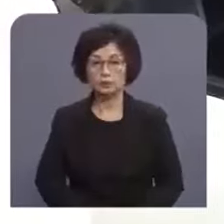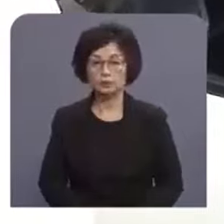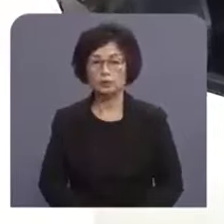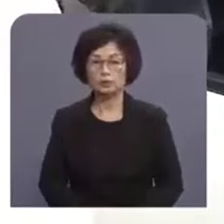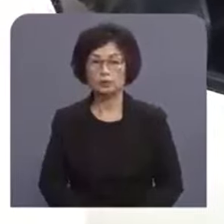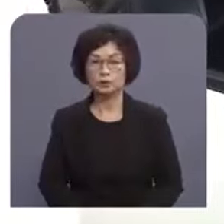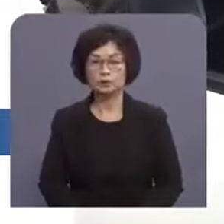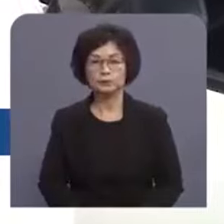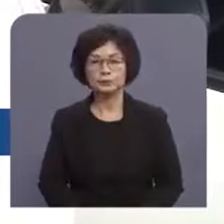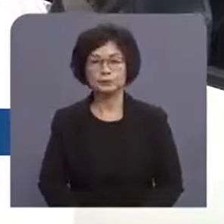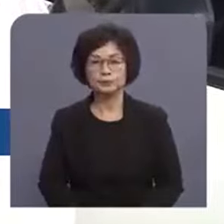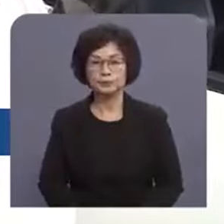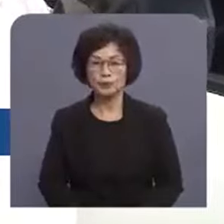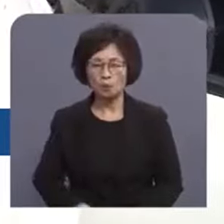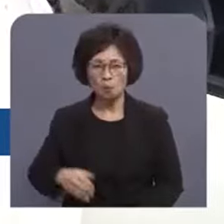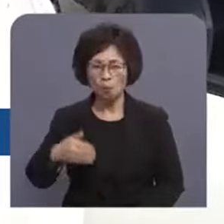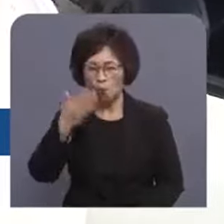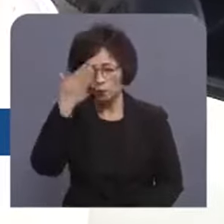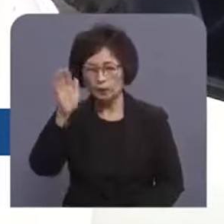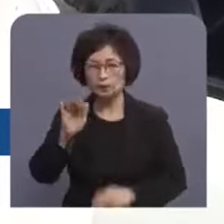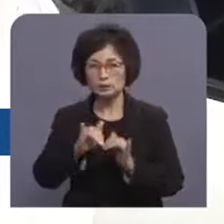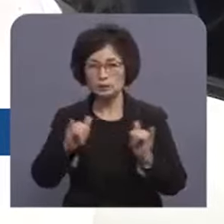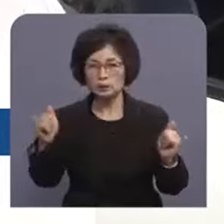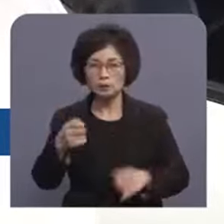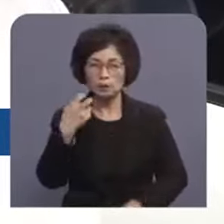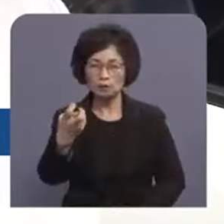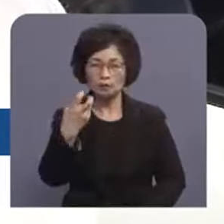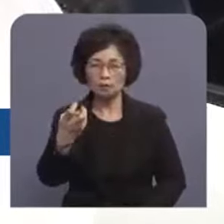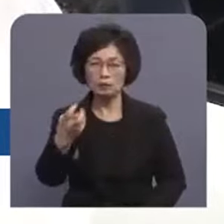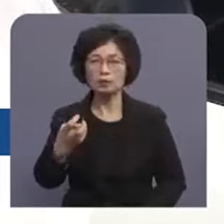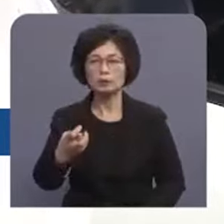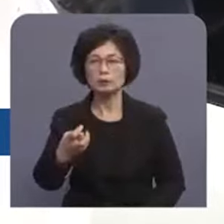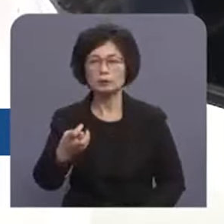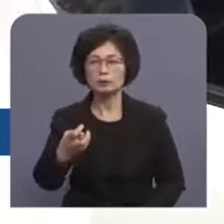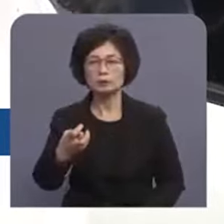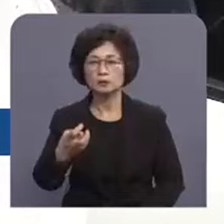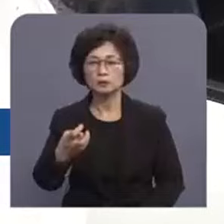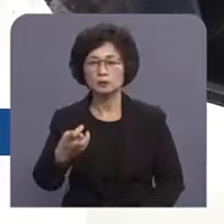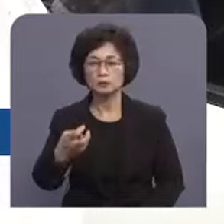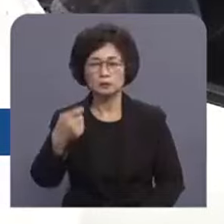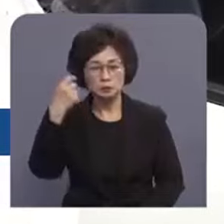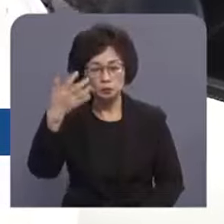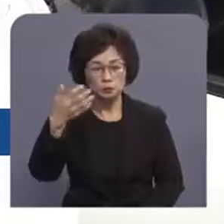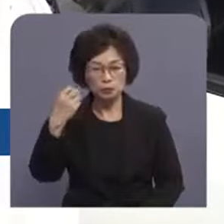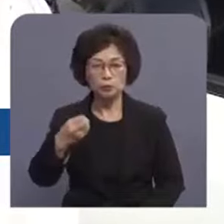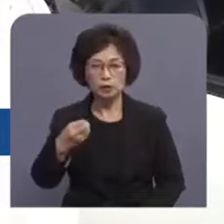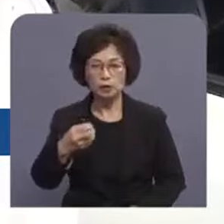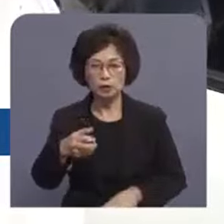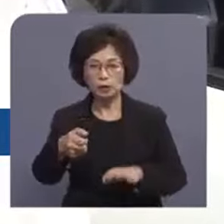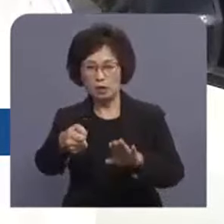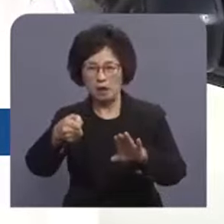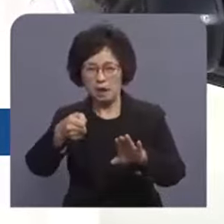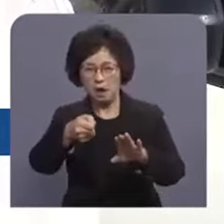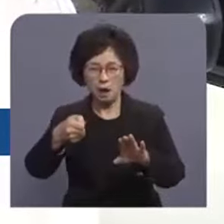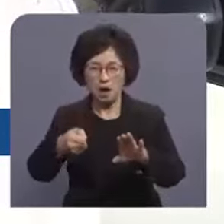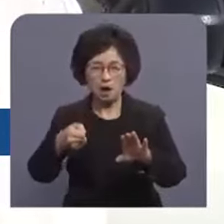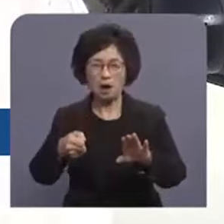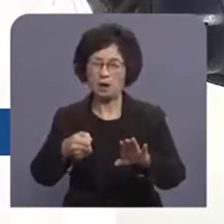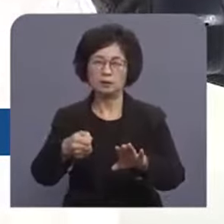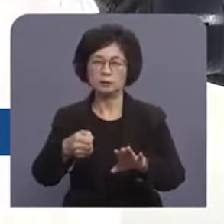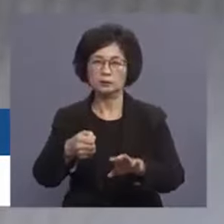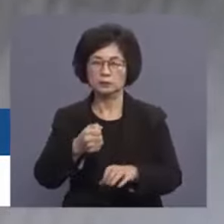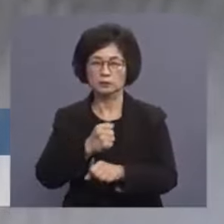집에 모르시는 분들이 녹화하셔서 말 거시고 문 못 닫게 잡으신 적도